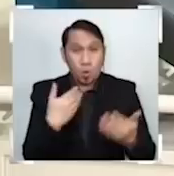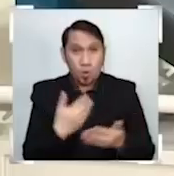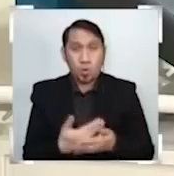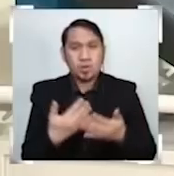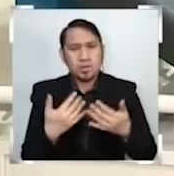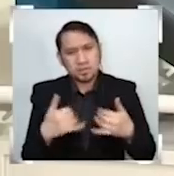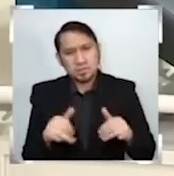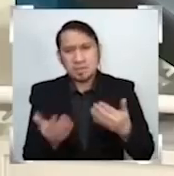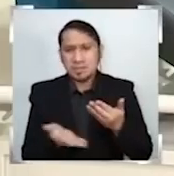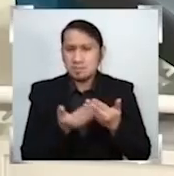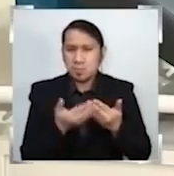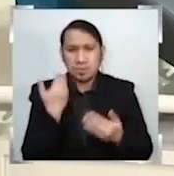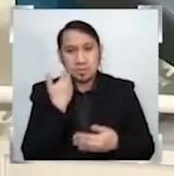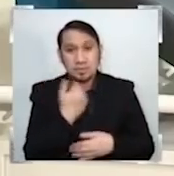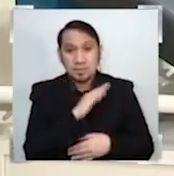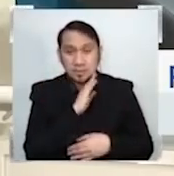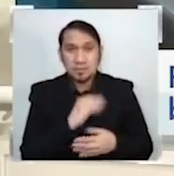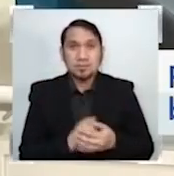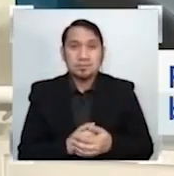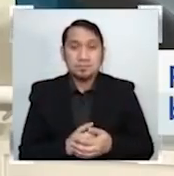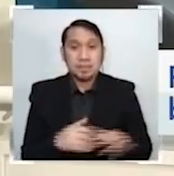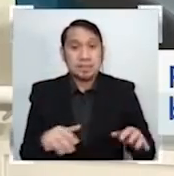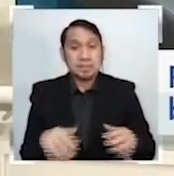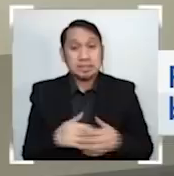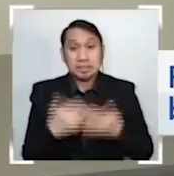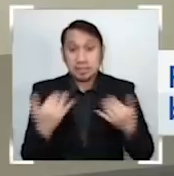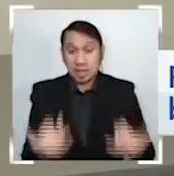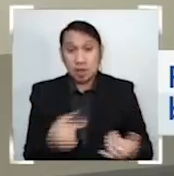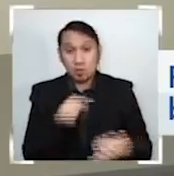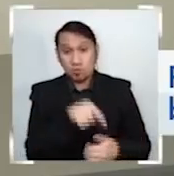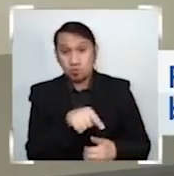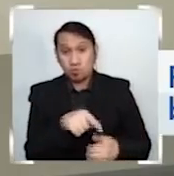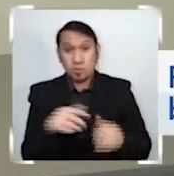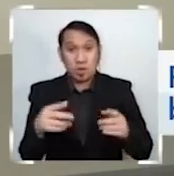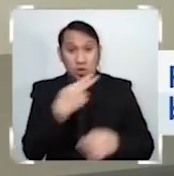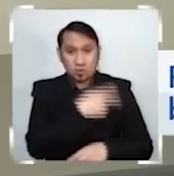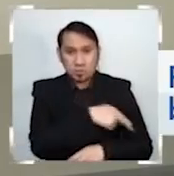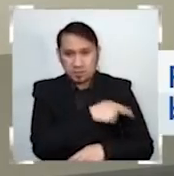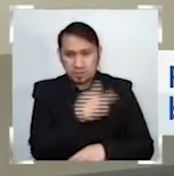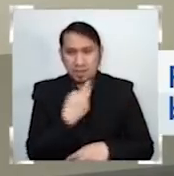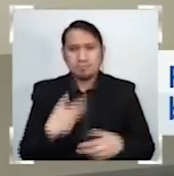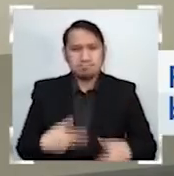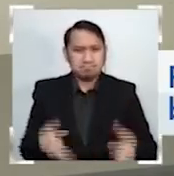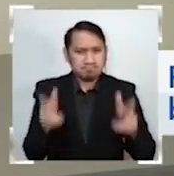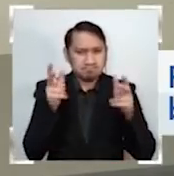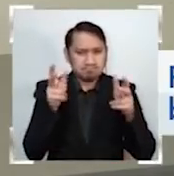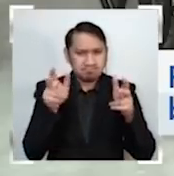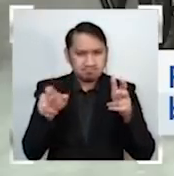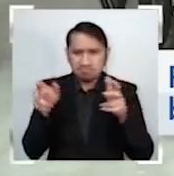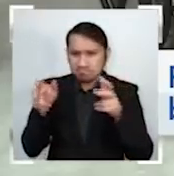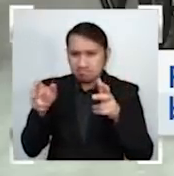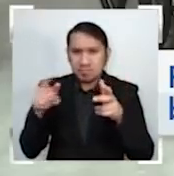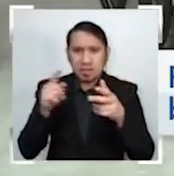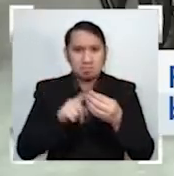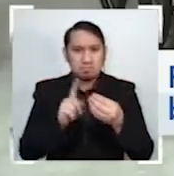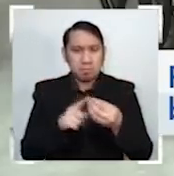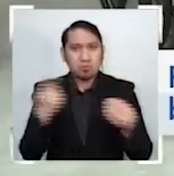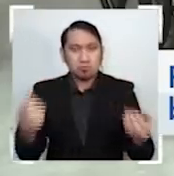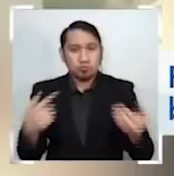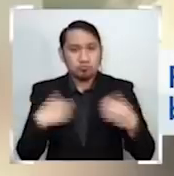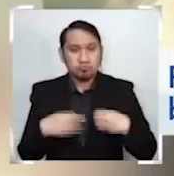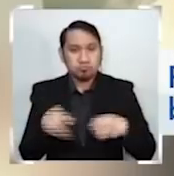cases. Naka-alerto pa rin daw ang mga ospital ayon kay National Task Force Against COVID-19 Medical Advisor Dr. Ted